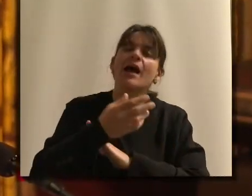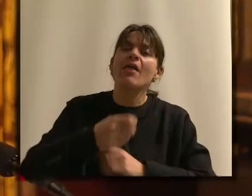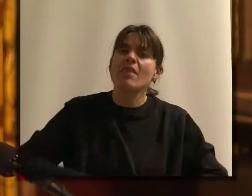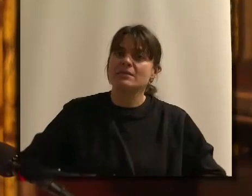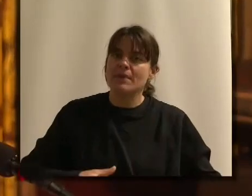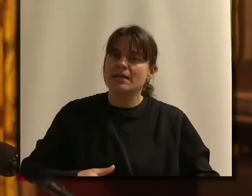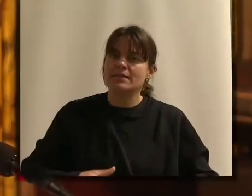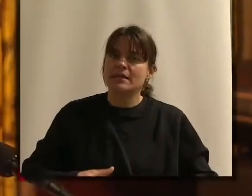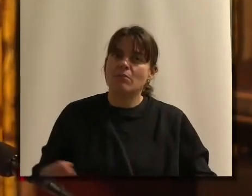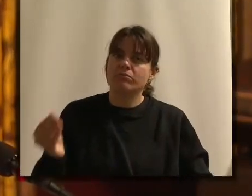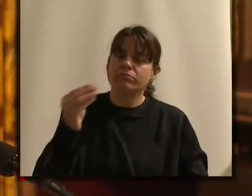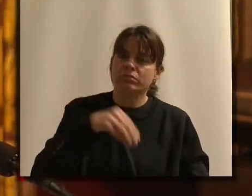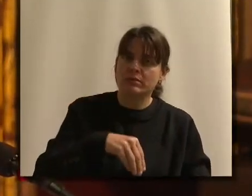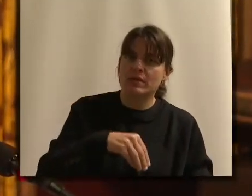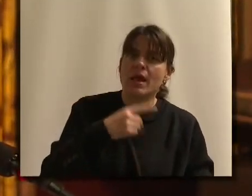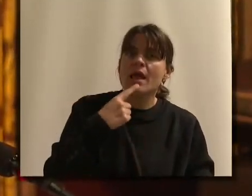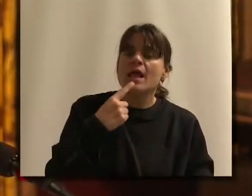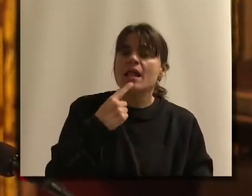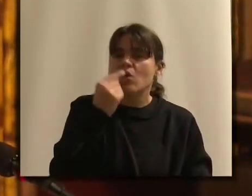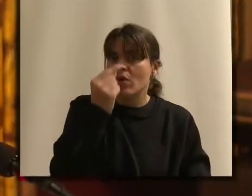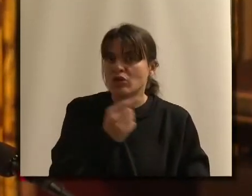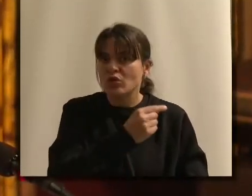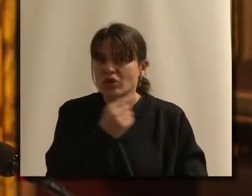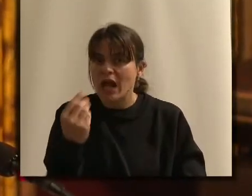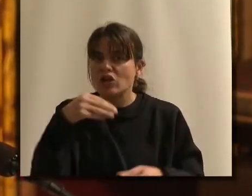euros amb 25 cèntims i IVA